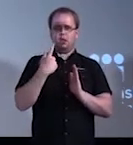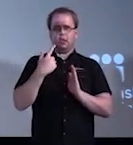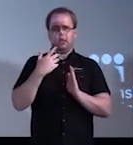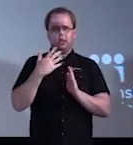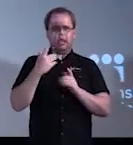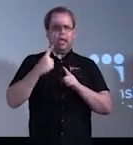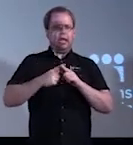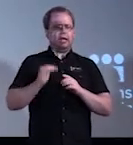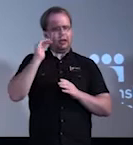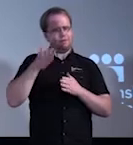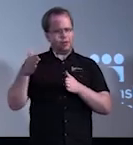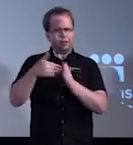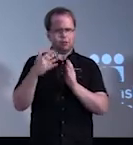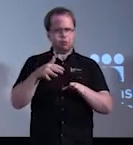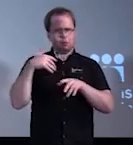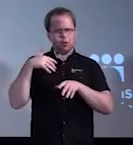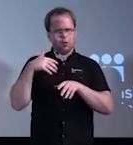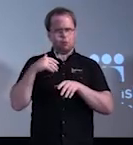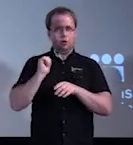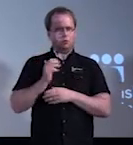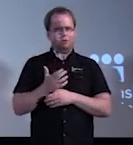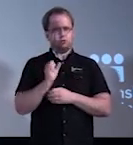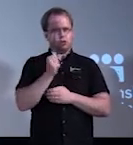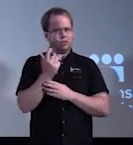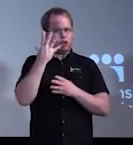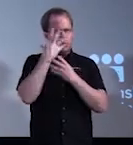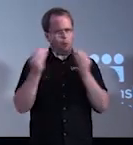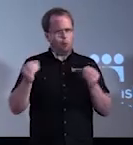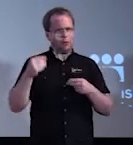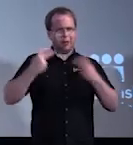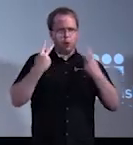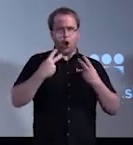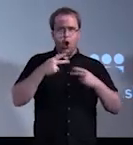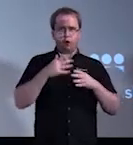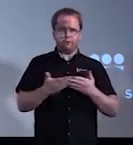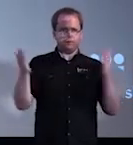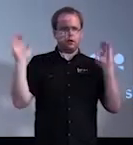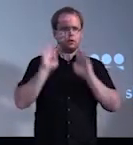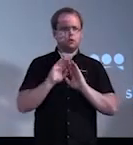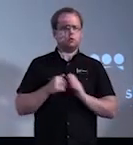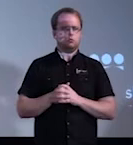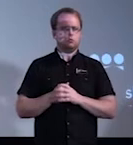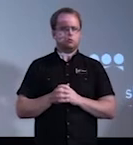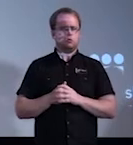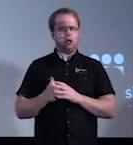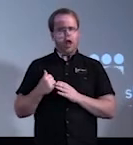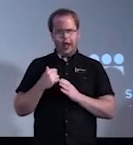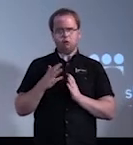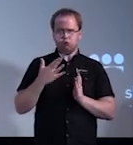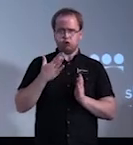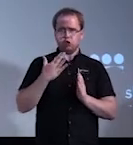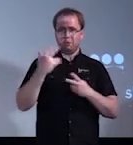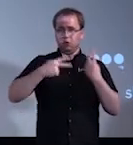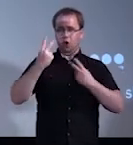den än är. Men det är klart att vi inte ska glömma bort biografen. Nej, precis. Jag tycker att biografen som mötesplats